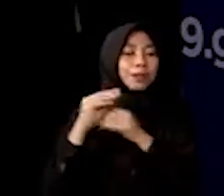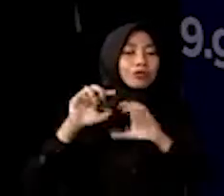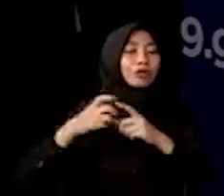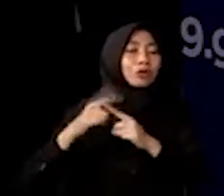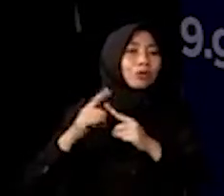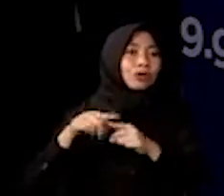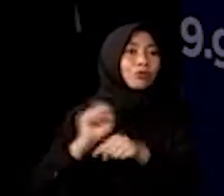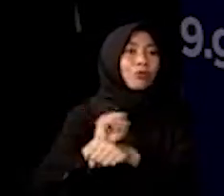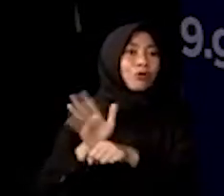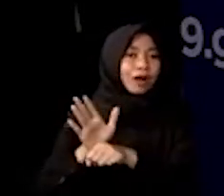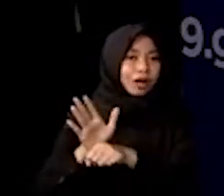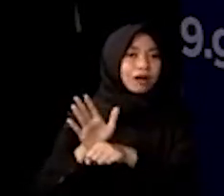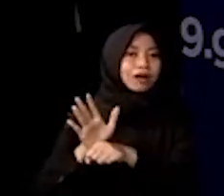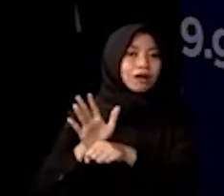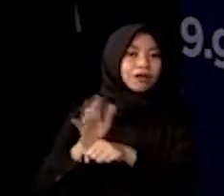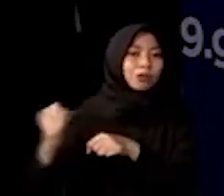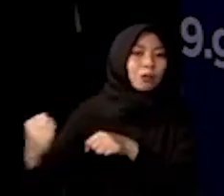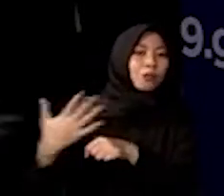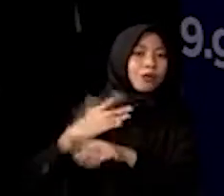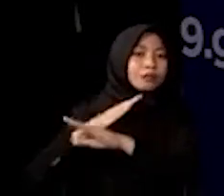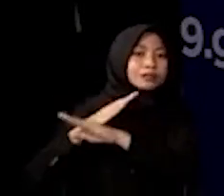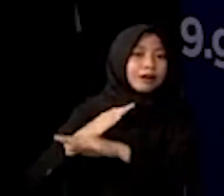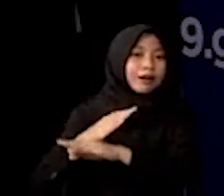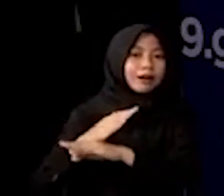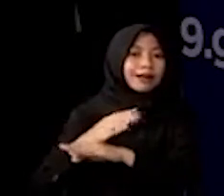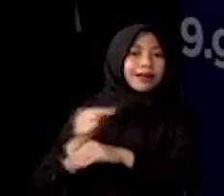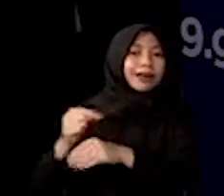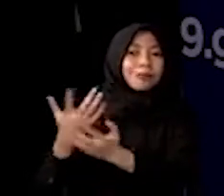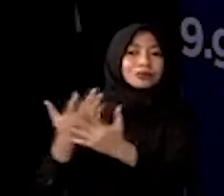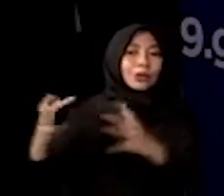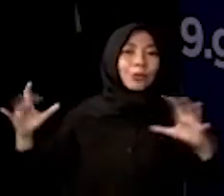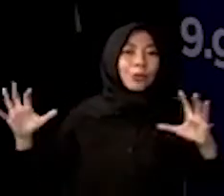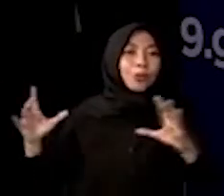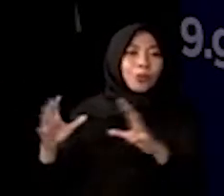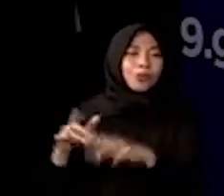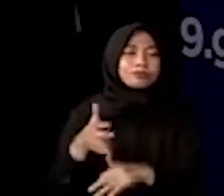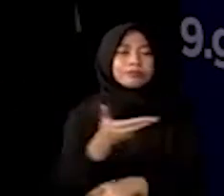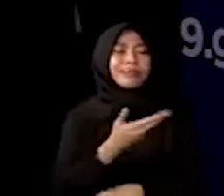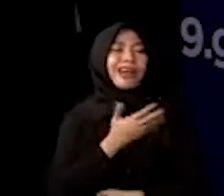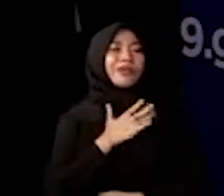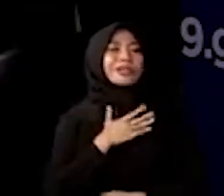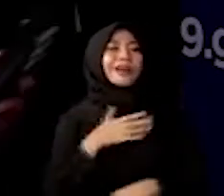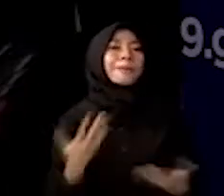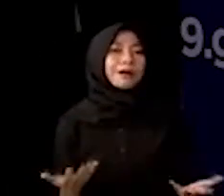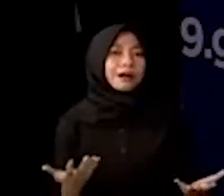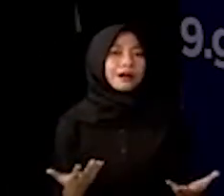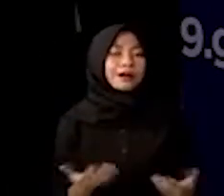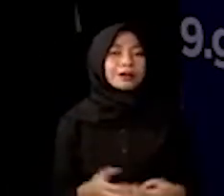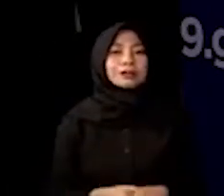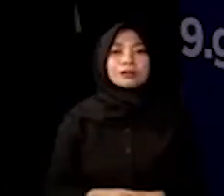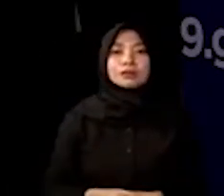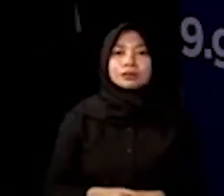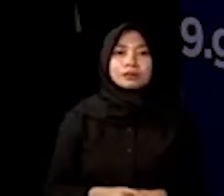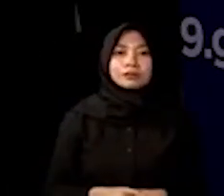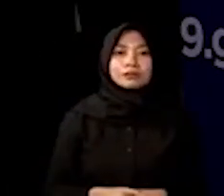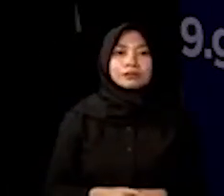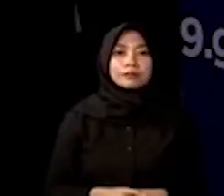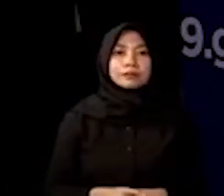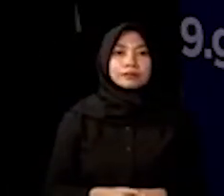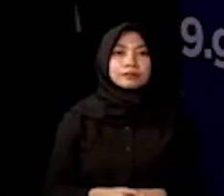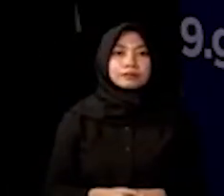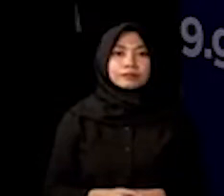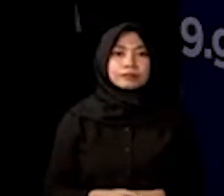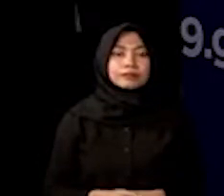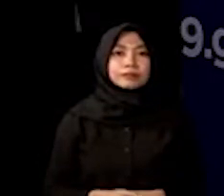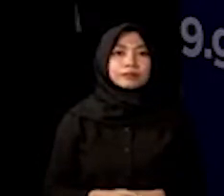E pencegahan penularan ini Pak Apa yang Bapak khawatirkan dengan apa kegiatan jumah